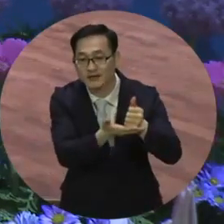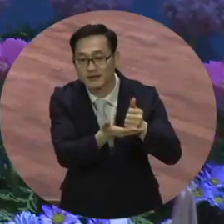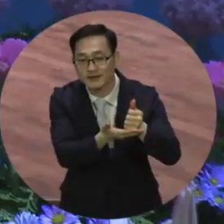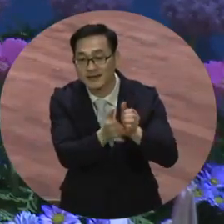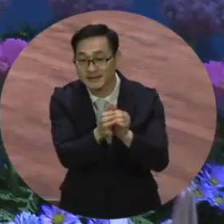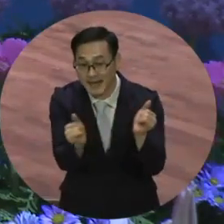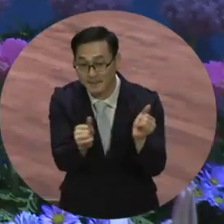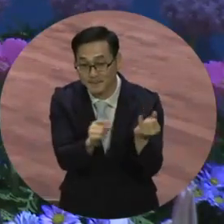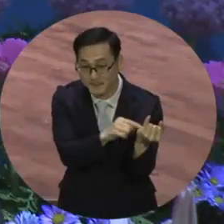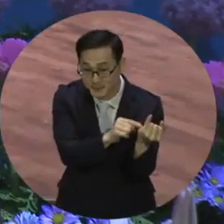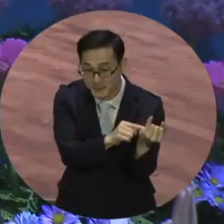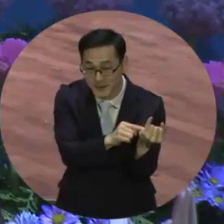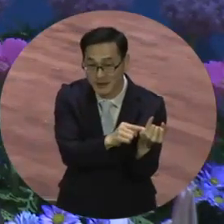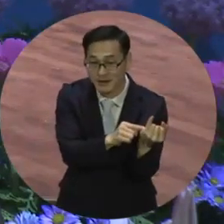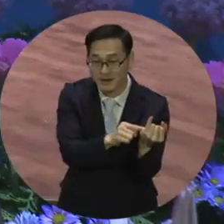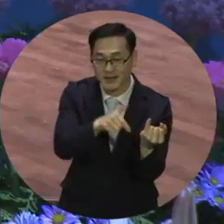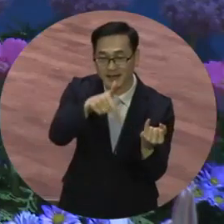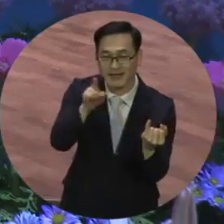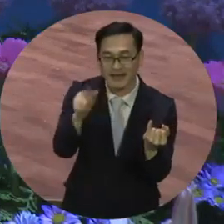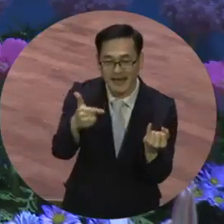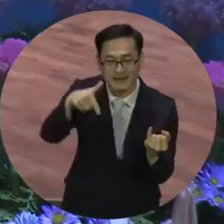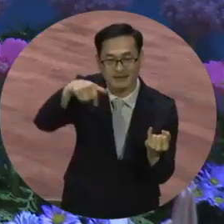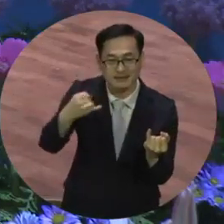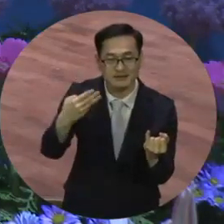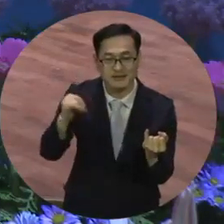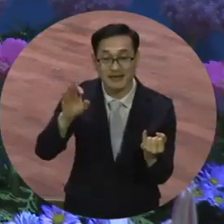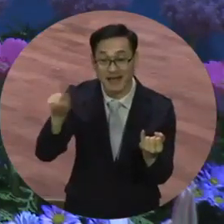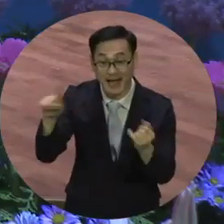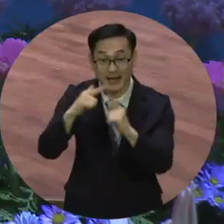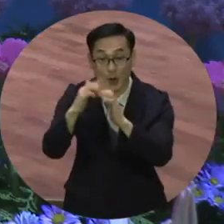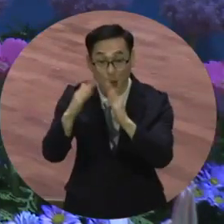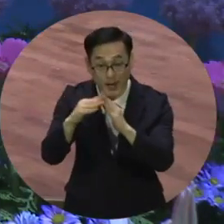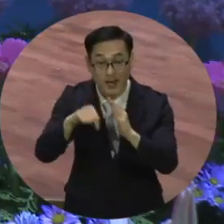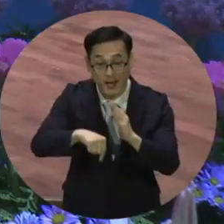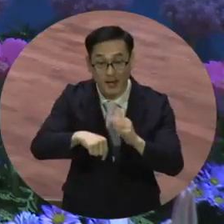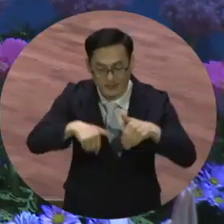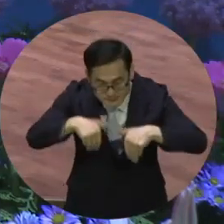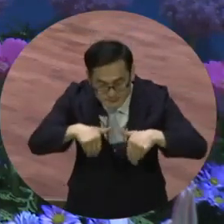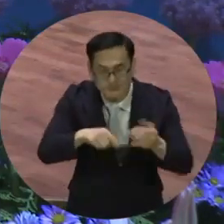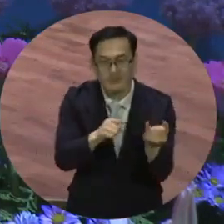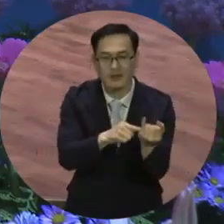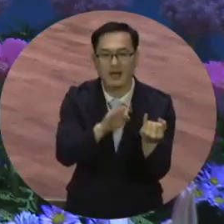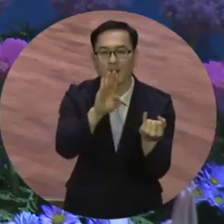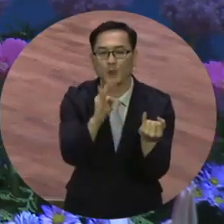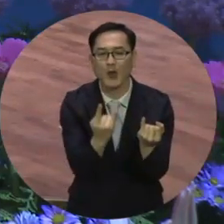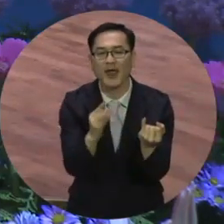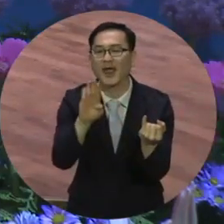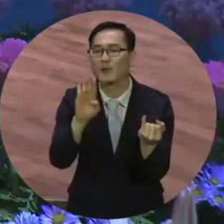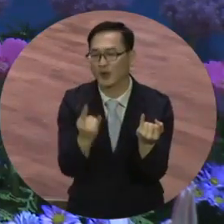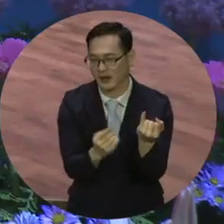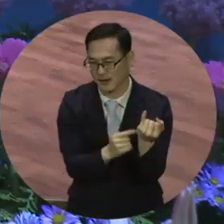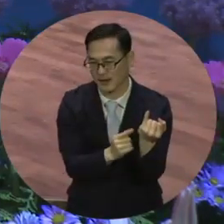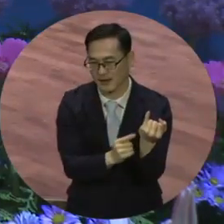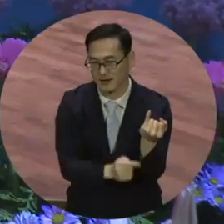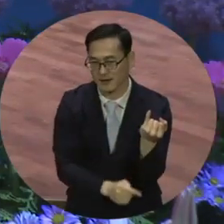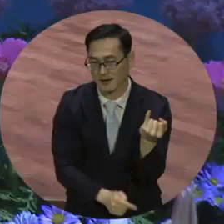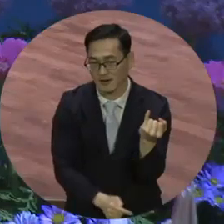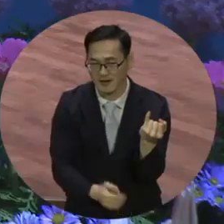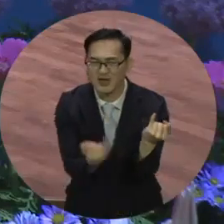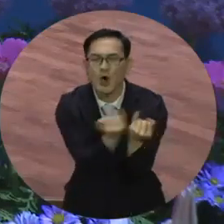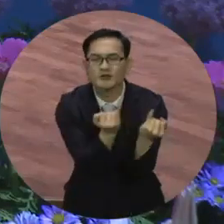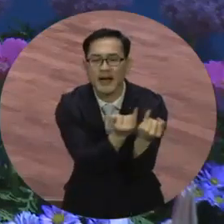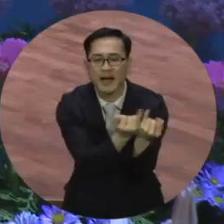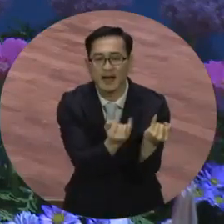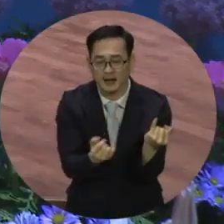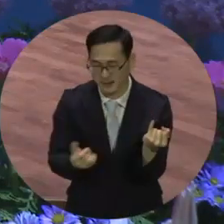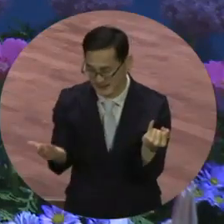교회의 일꾼, 여자 일꾼입니다. 베베 그래서 제일 먼저 추천했습니다. 여자를